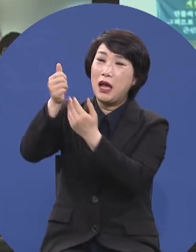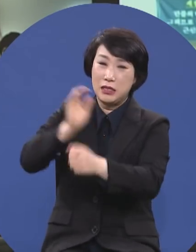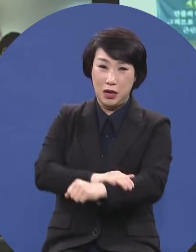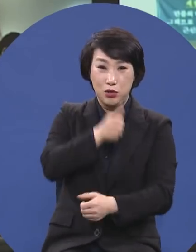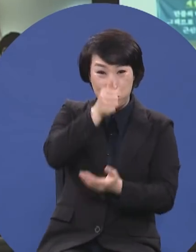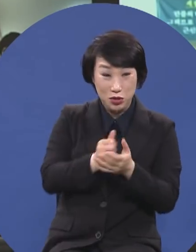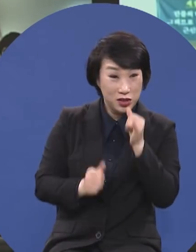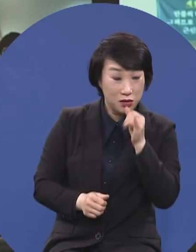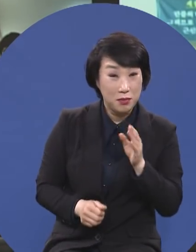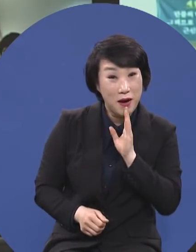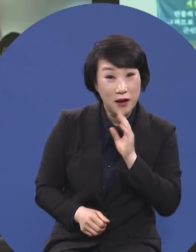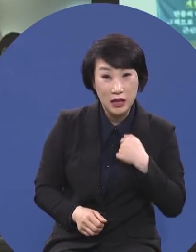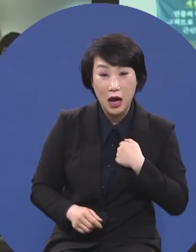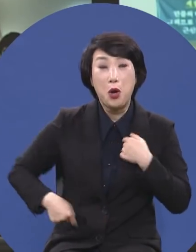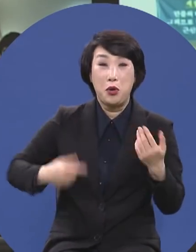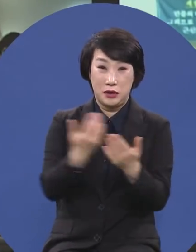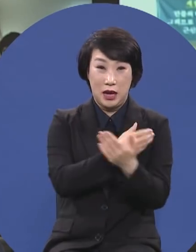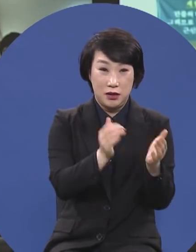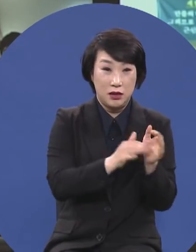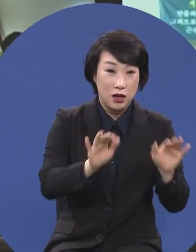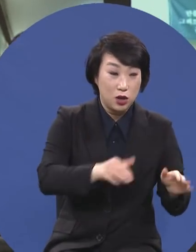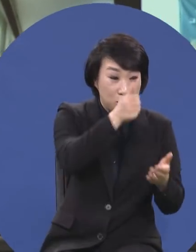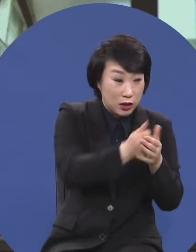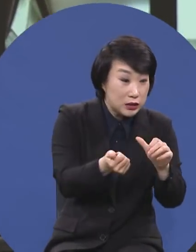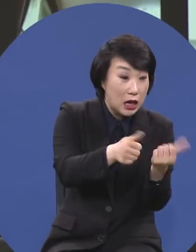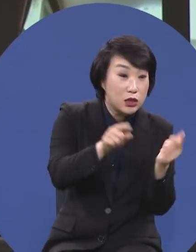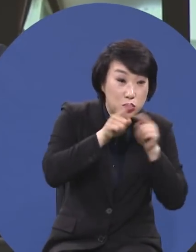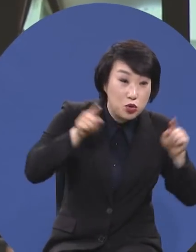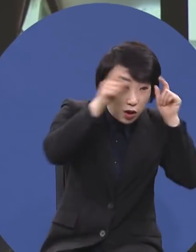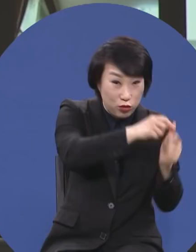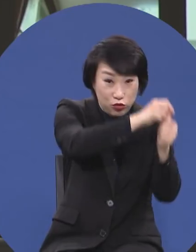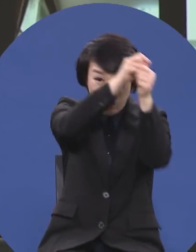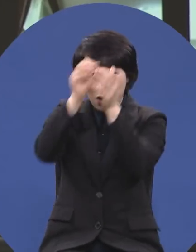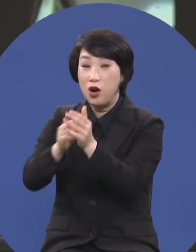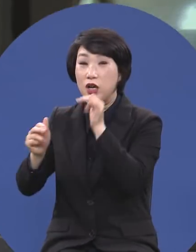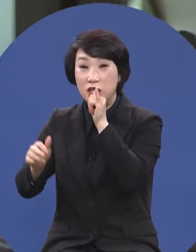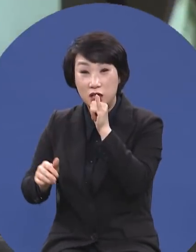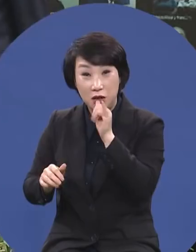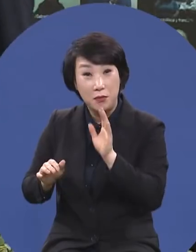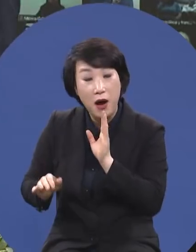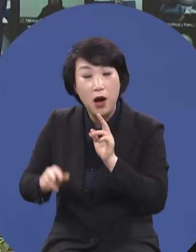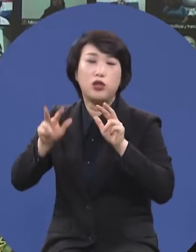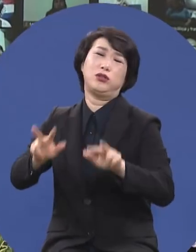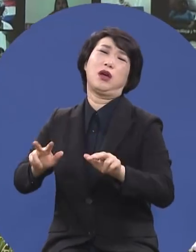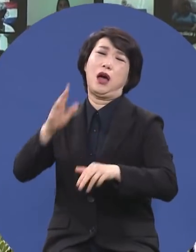사망과 지옥에서 구원했다면 이제는 아버지 말씀을 듣자 이 말입니다.